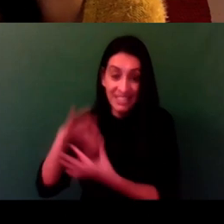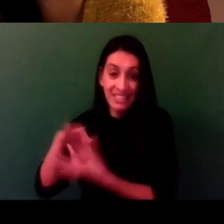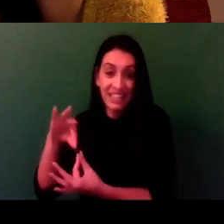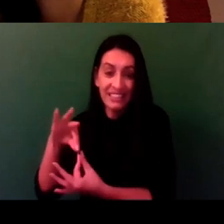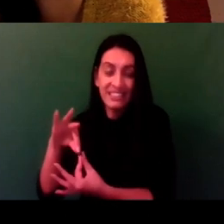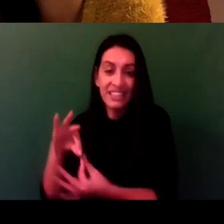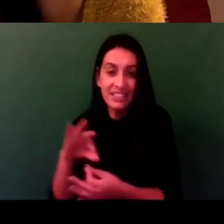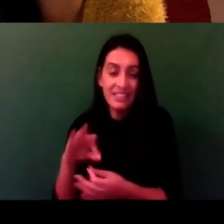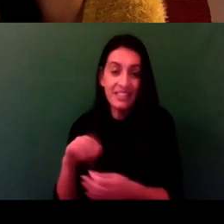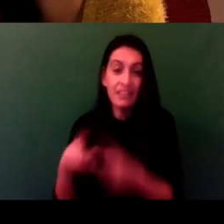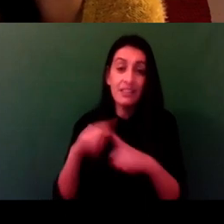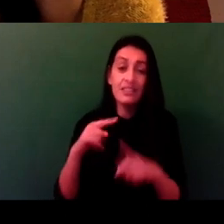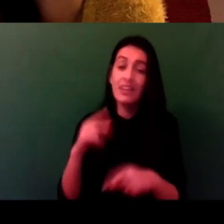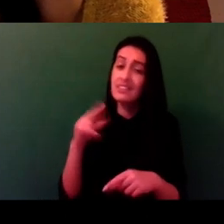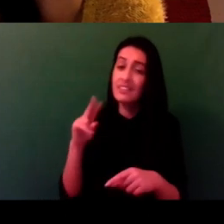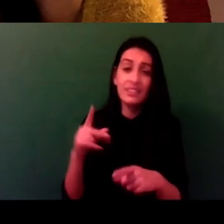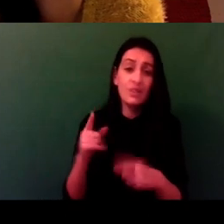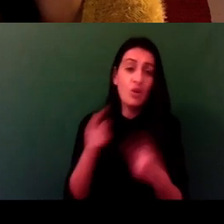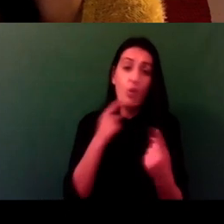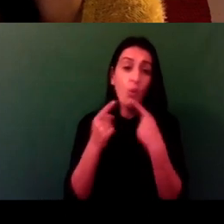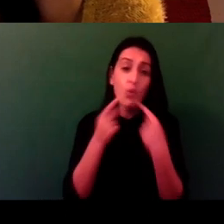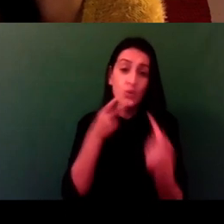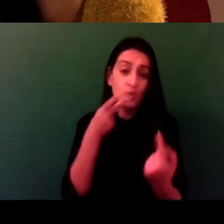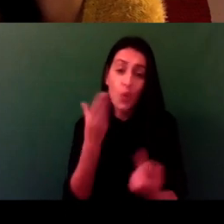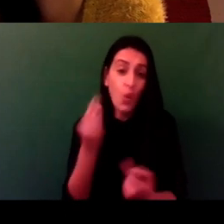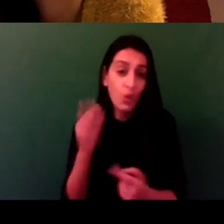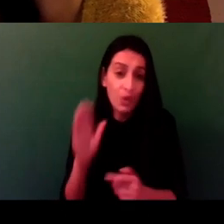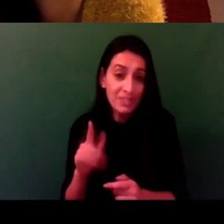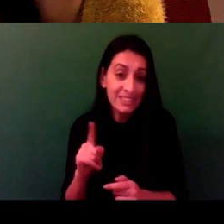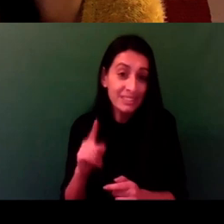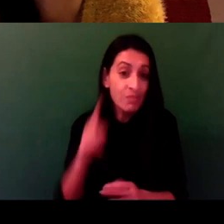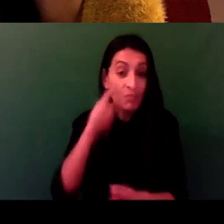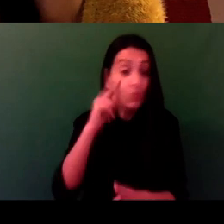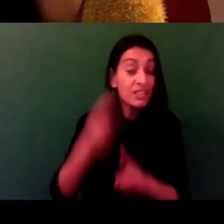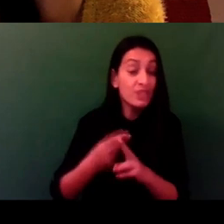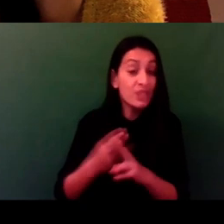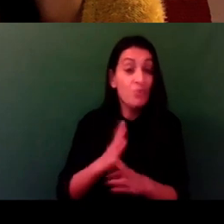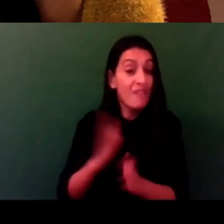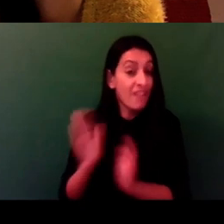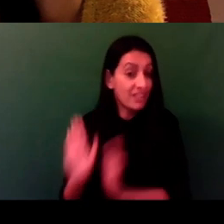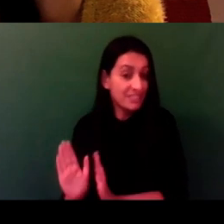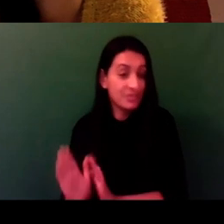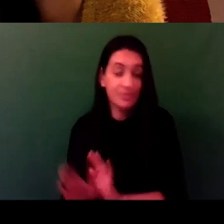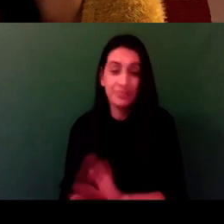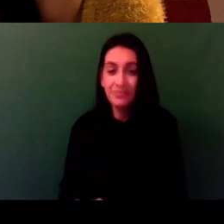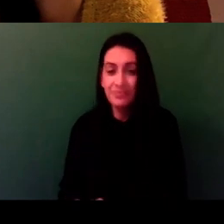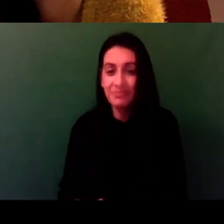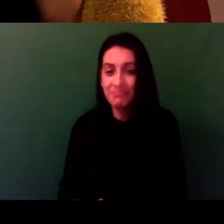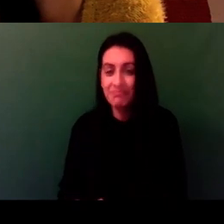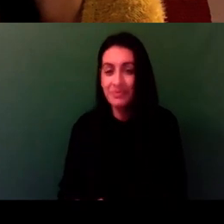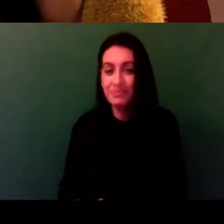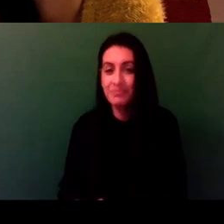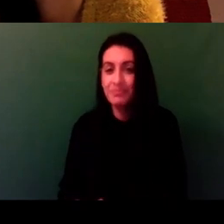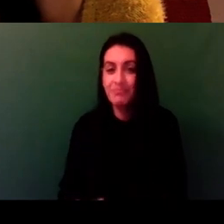söylüyorum. Yani o yüzden de birazcık daha belki o ikisi arasında bir yerlerde